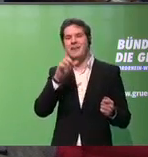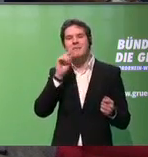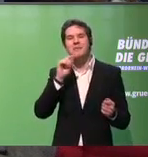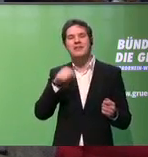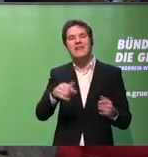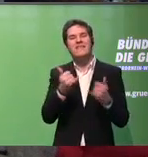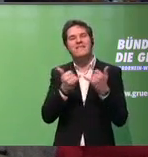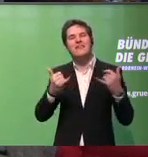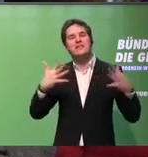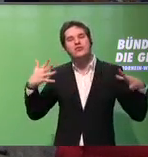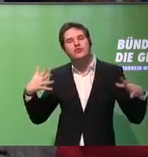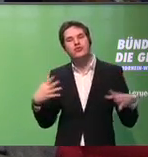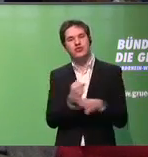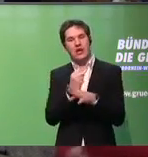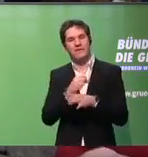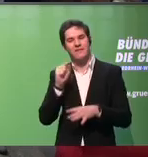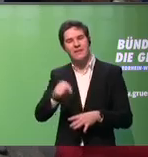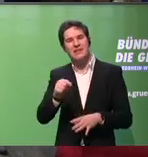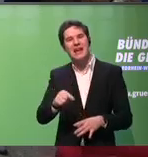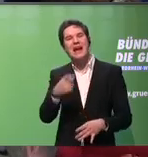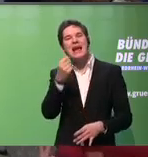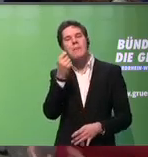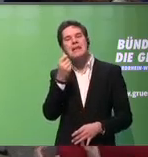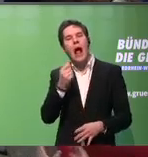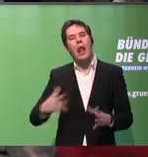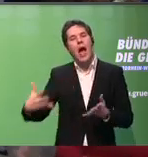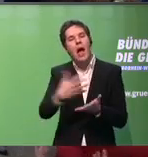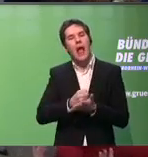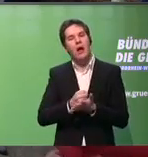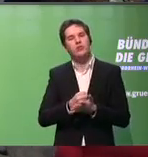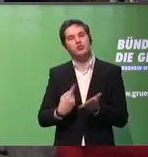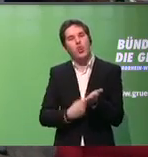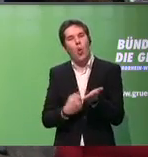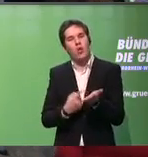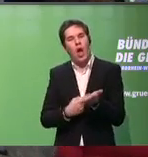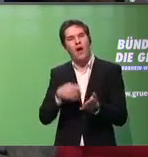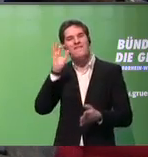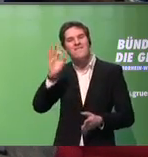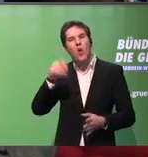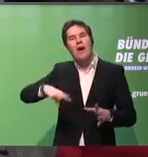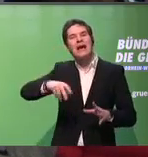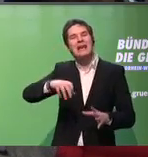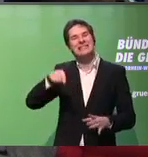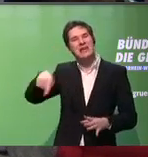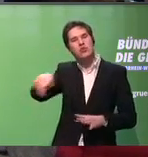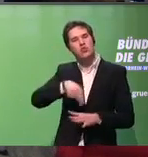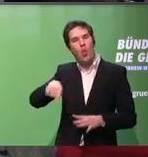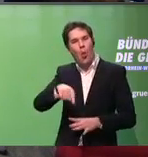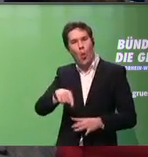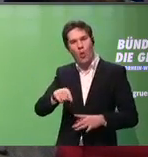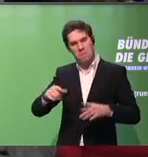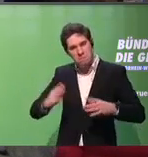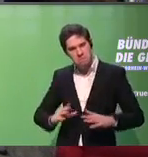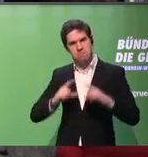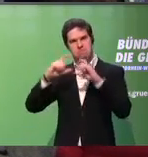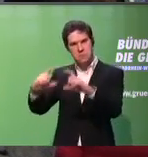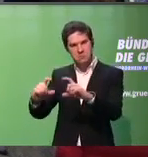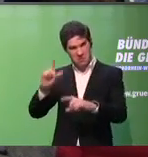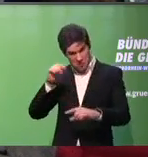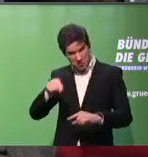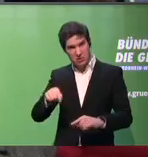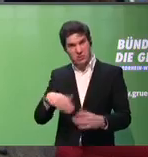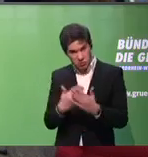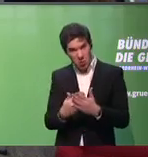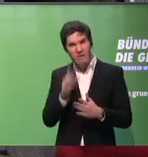anteilig erhöhten Kapitalertragssteuer für den Casino-Ertragsanteil einen sinnvollen Beitrag zum Green New